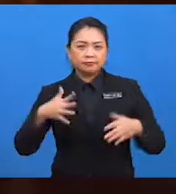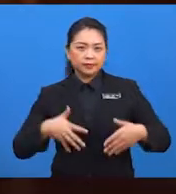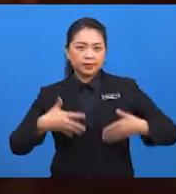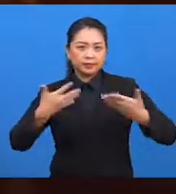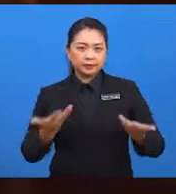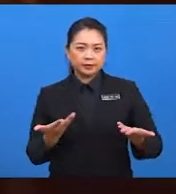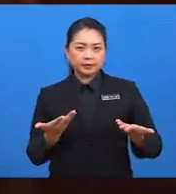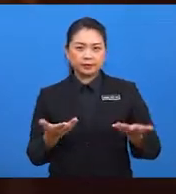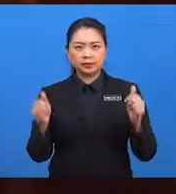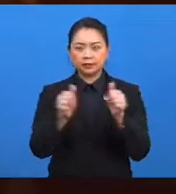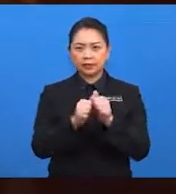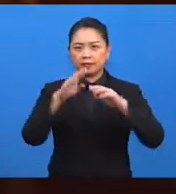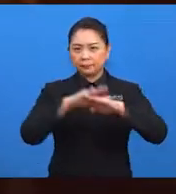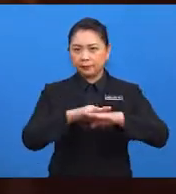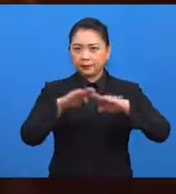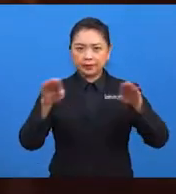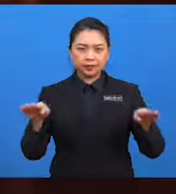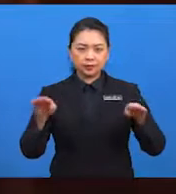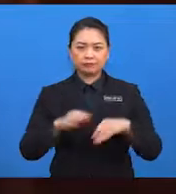Bagaimana pula dengan perbezaannya?